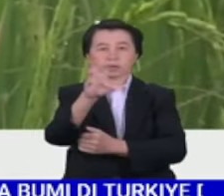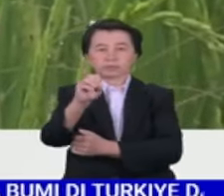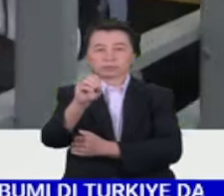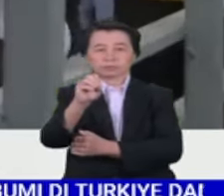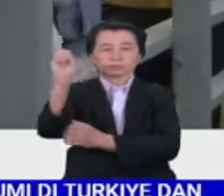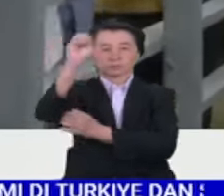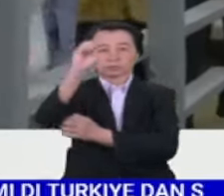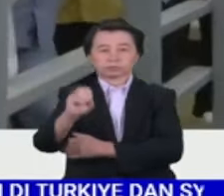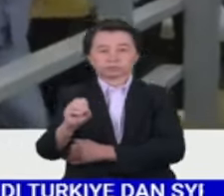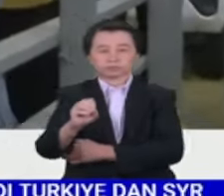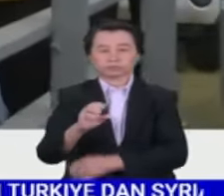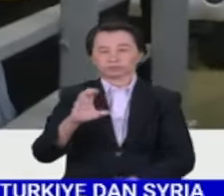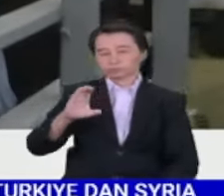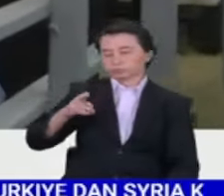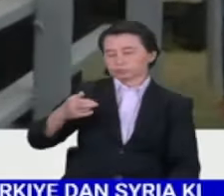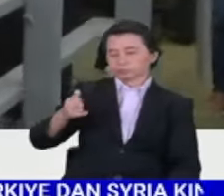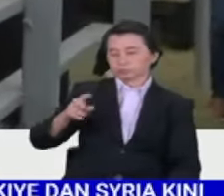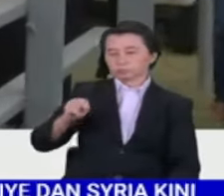peraturan